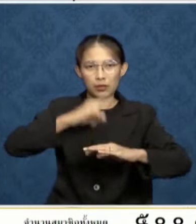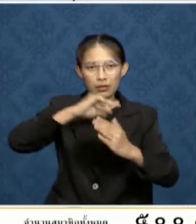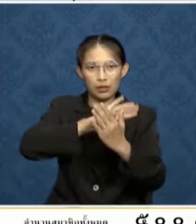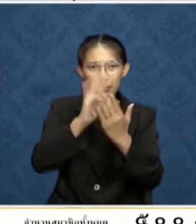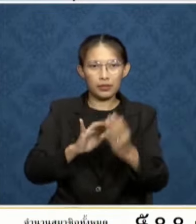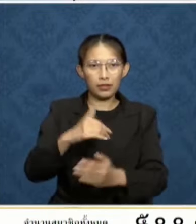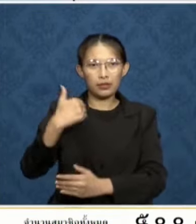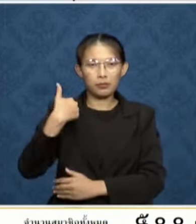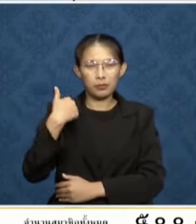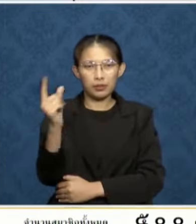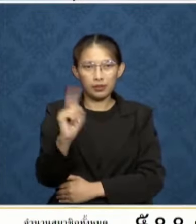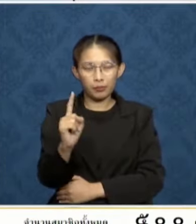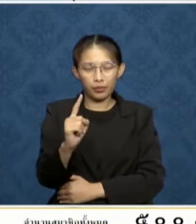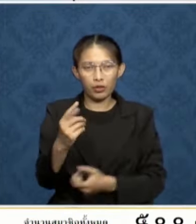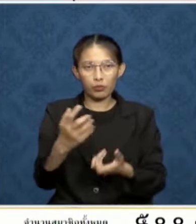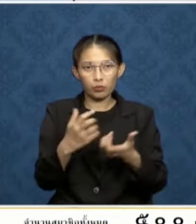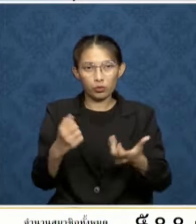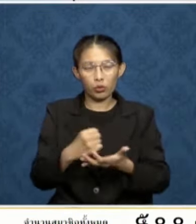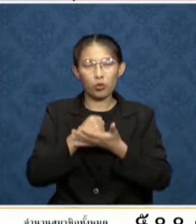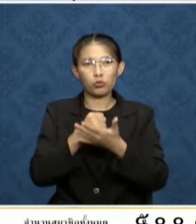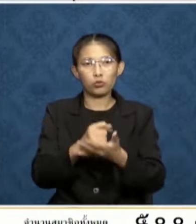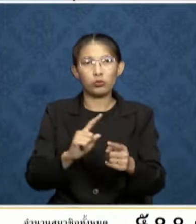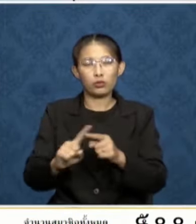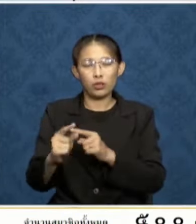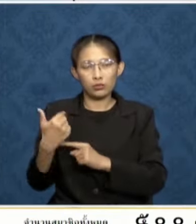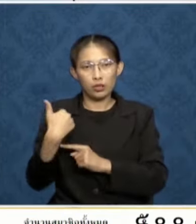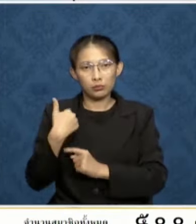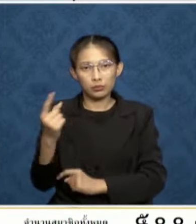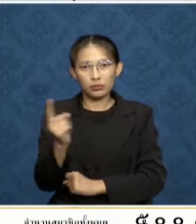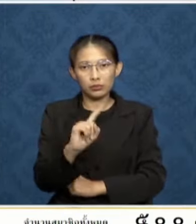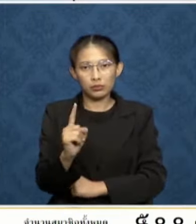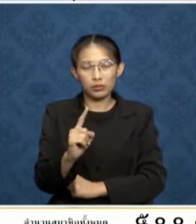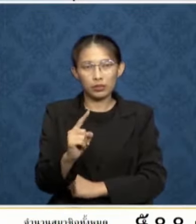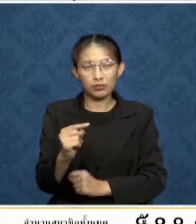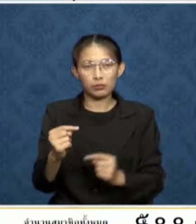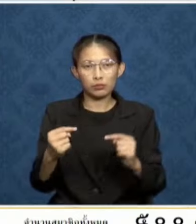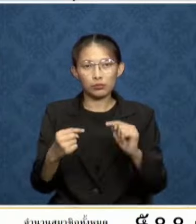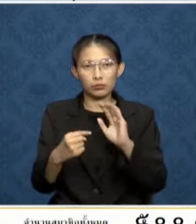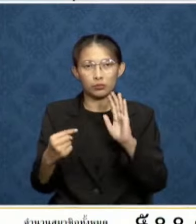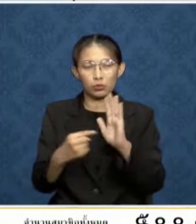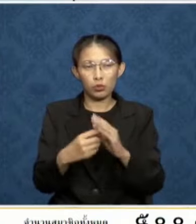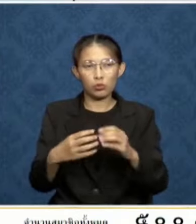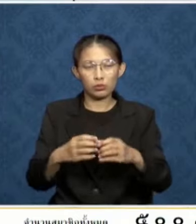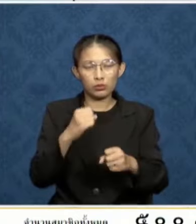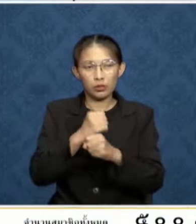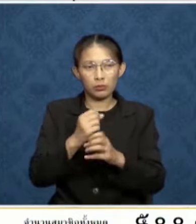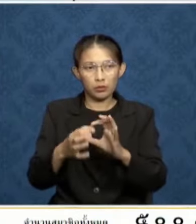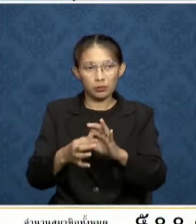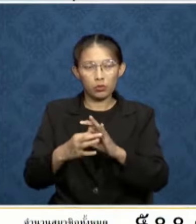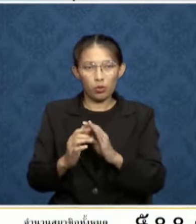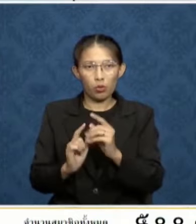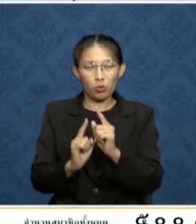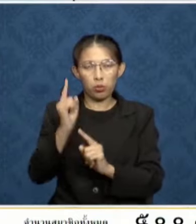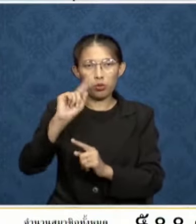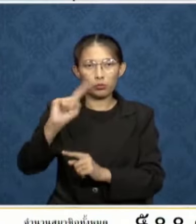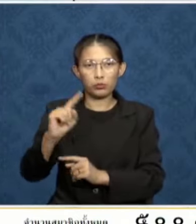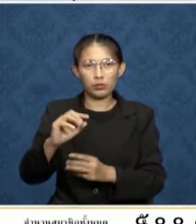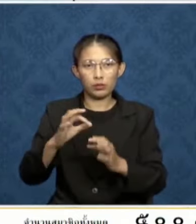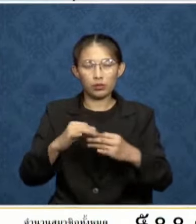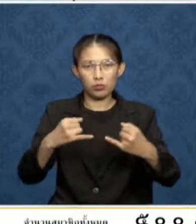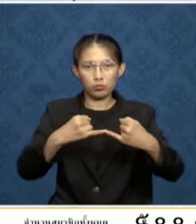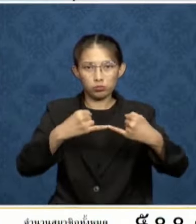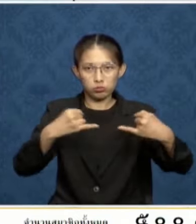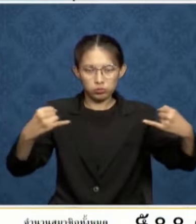เรามีสัพยากรอยู่หน่อย่างที่สามารดึดให้ต่ชาิเข้มาสนใจในประเทศไทยในการตั้งเป็ฐานด้านอ Kes ซึก็คือ เสนศู